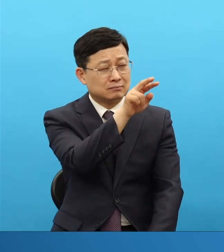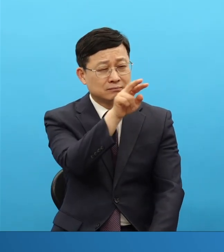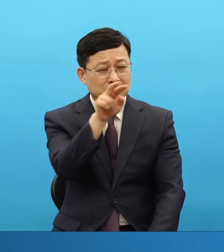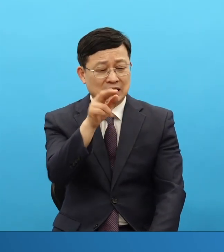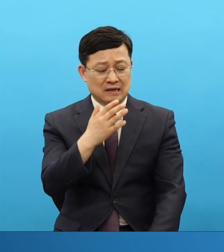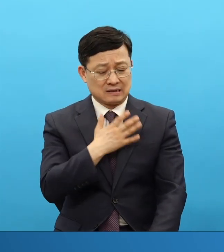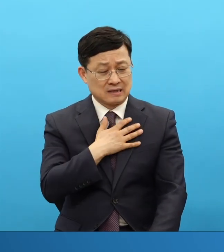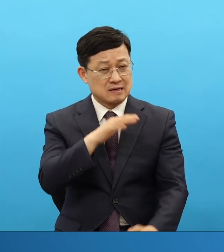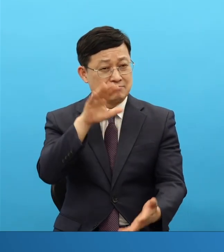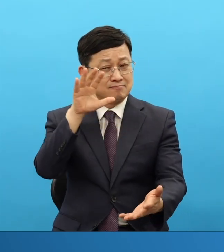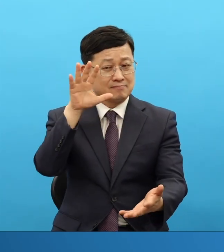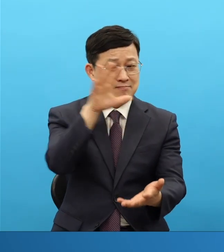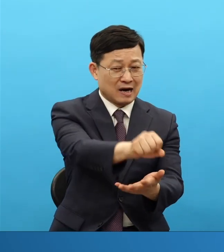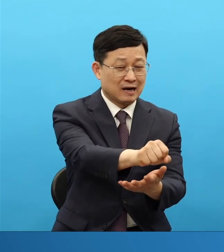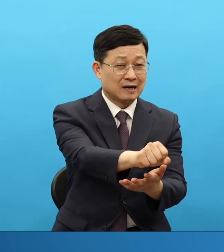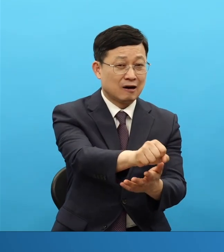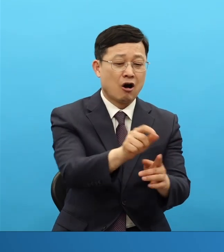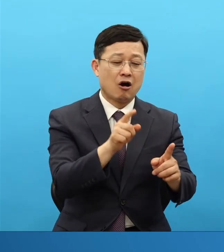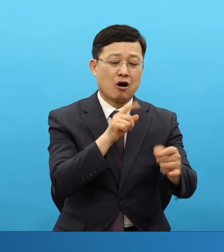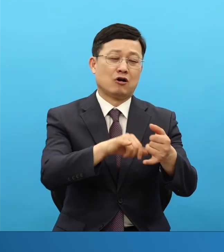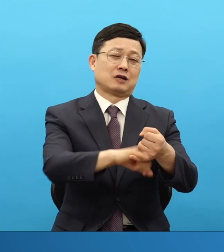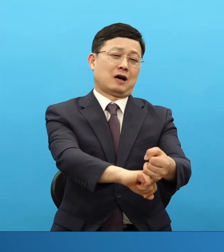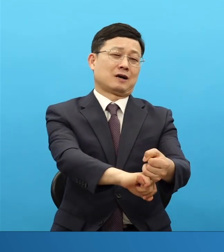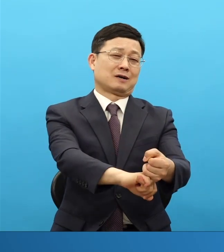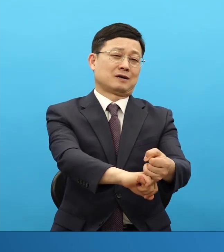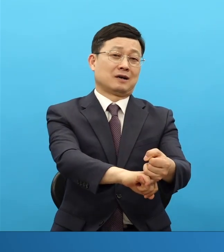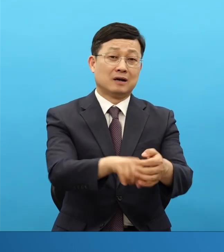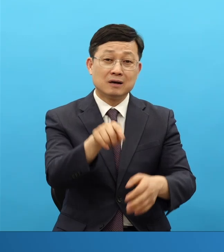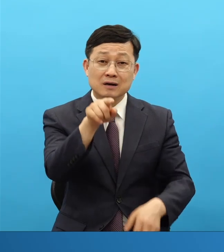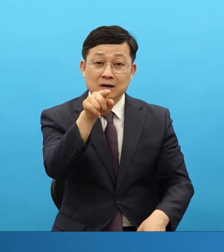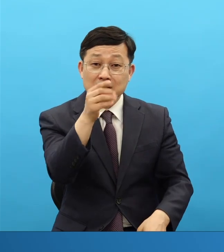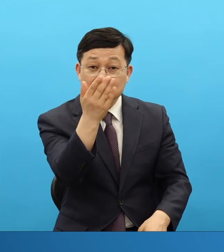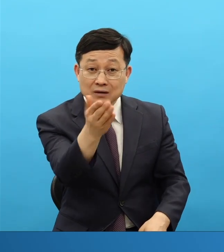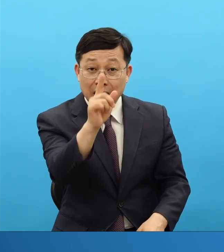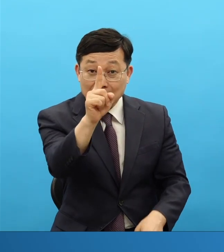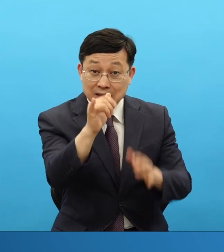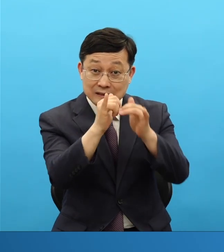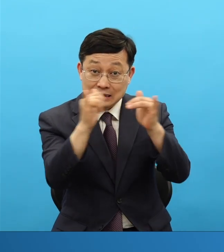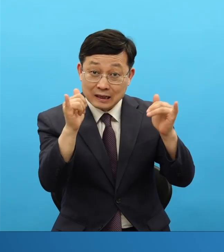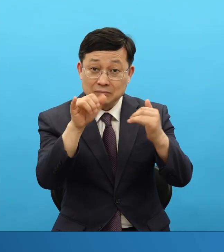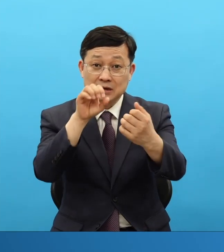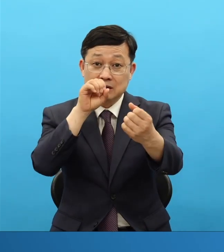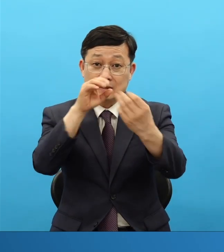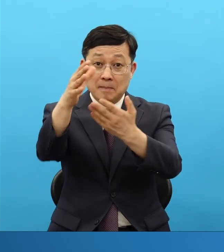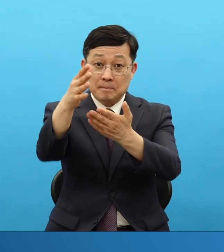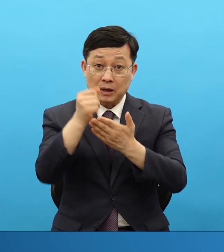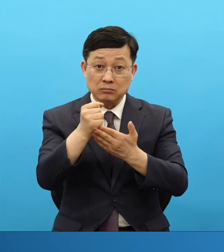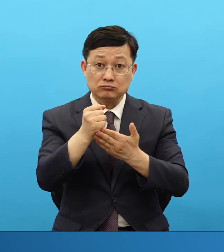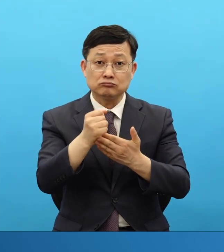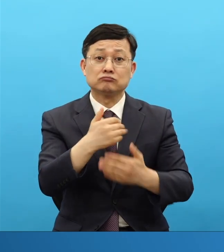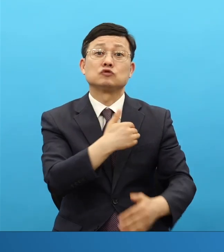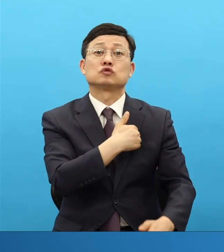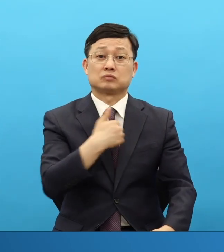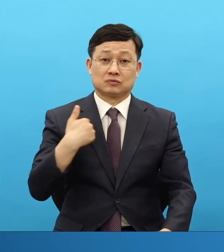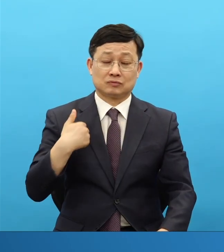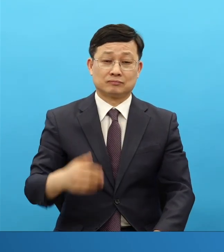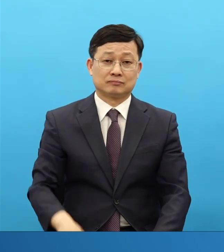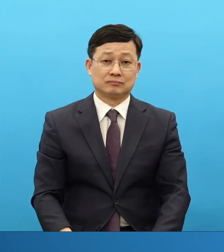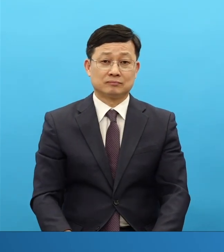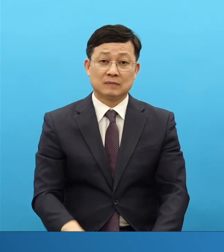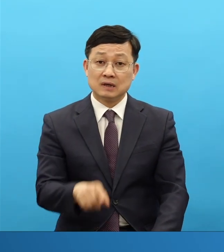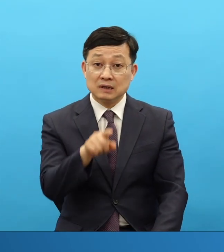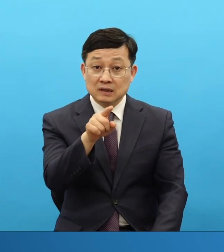is the covenant that I must hold. to. 여러분 한 명이 응답 받으면 되는 거예요. If you, one person, receive 그렇죠. answers, then that's it. 이게